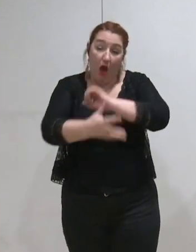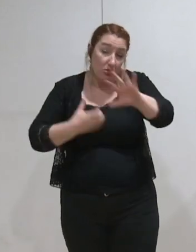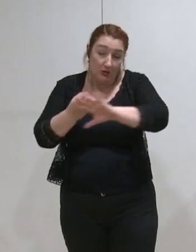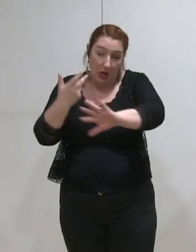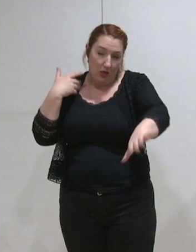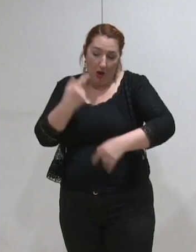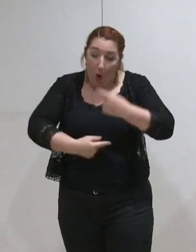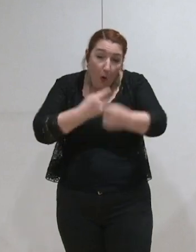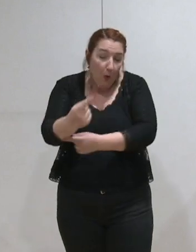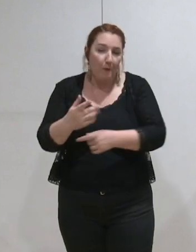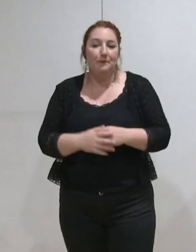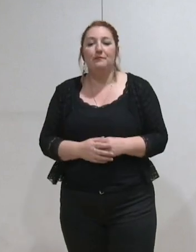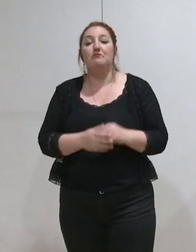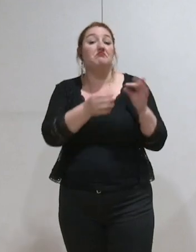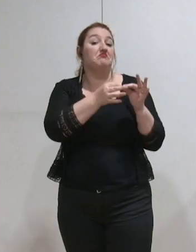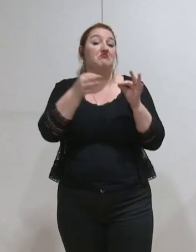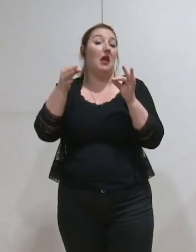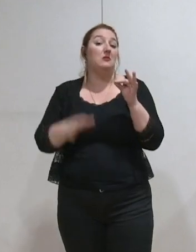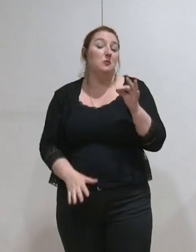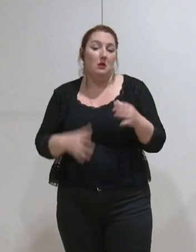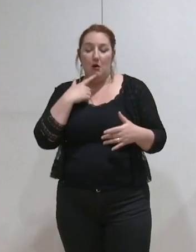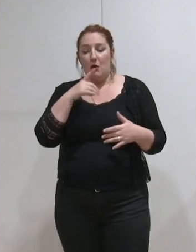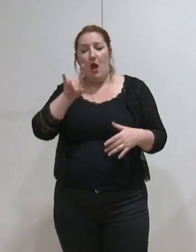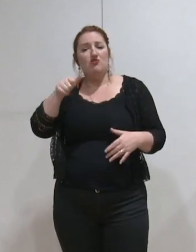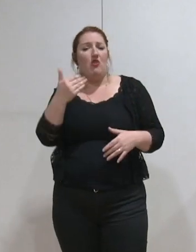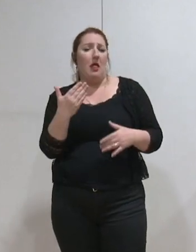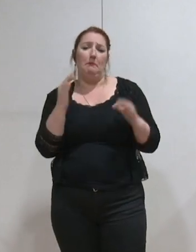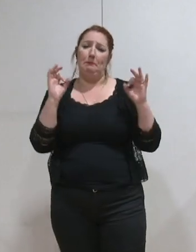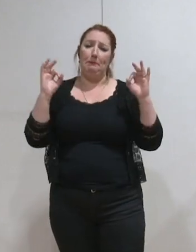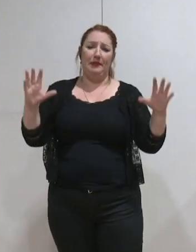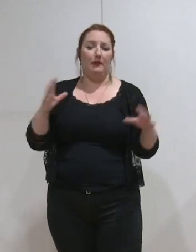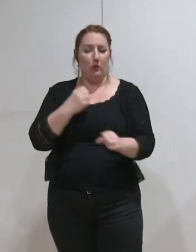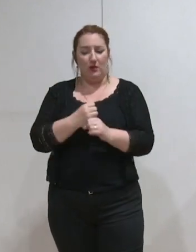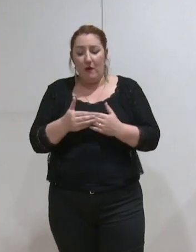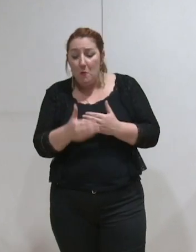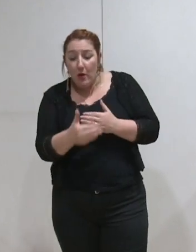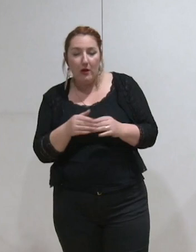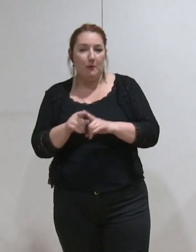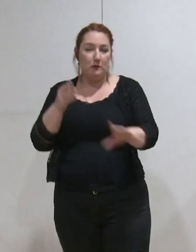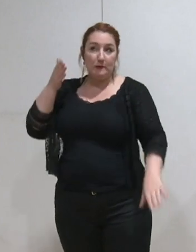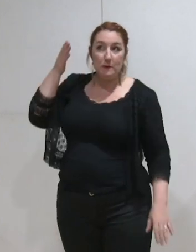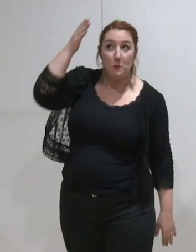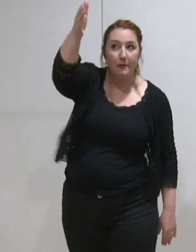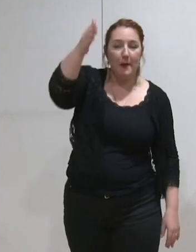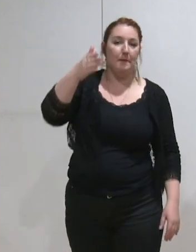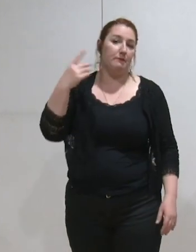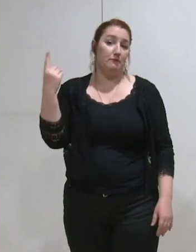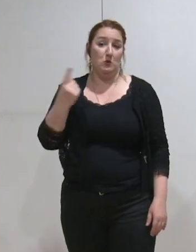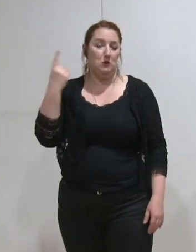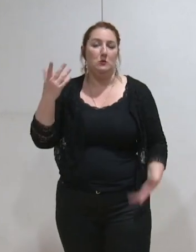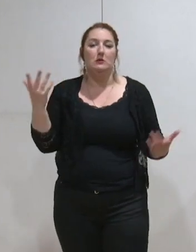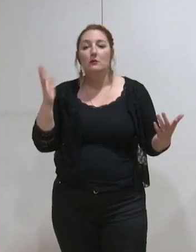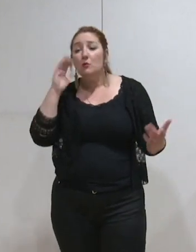qui est la traduction et c'est assez logique dans le logement social on travaille sur le le moyen et le long terme donc ça n'est pas un reproche en en tant que